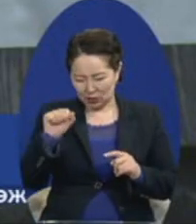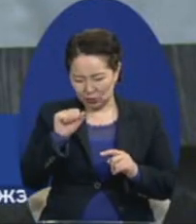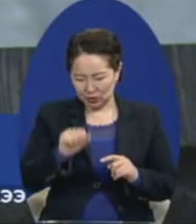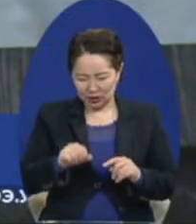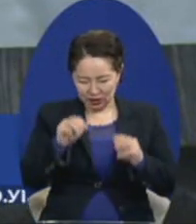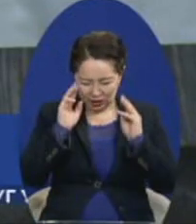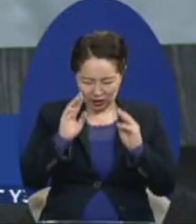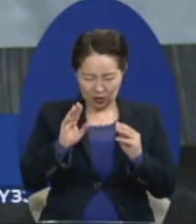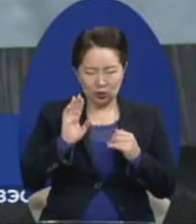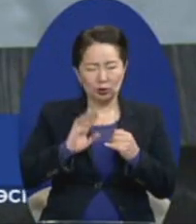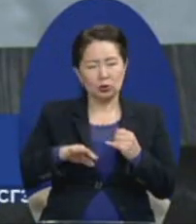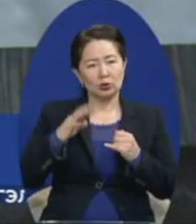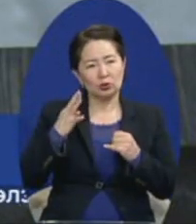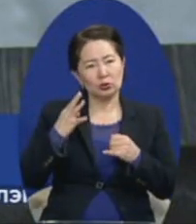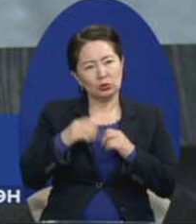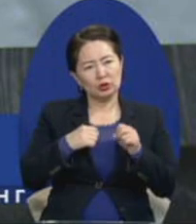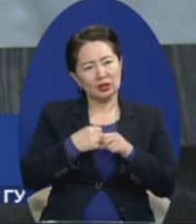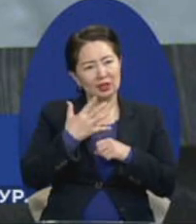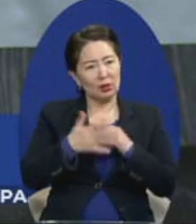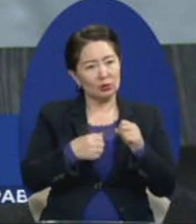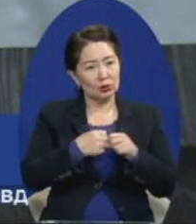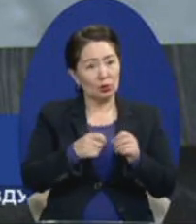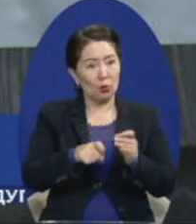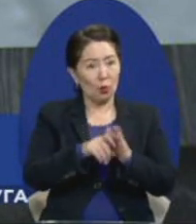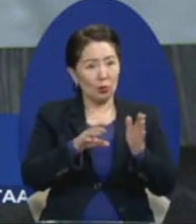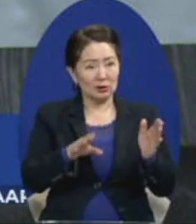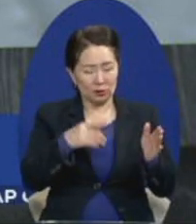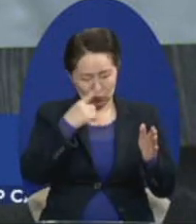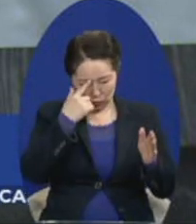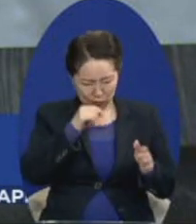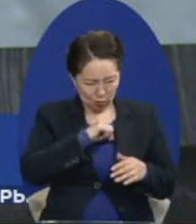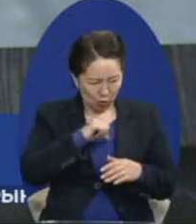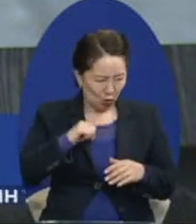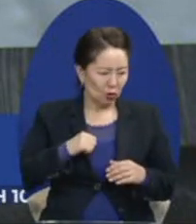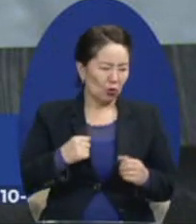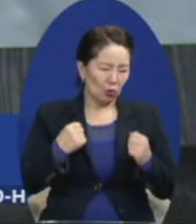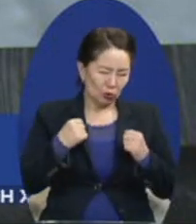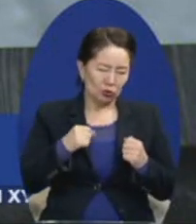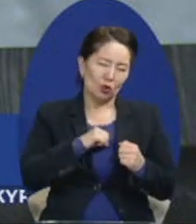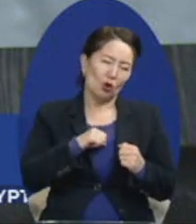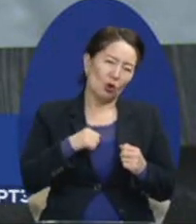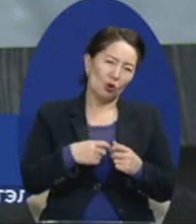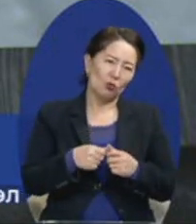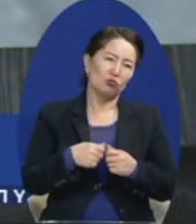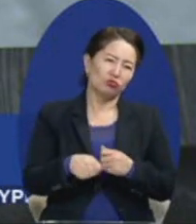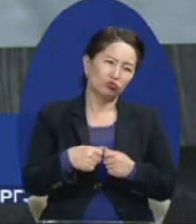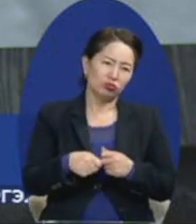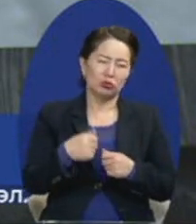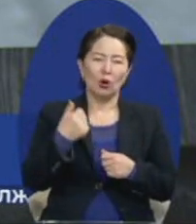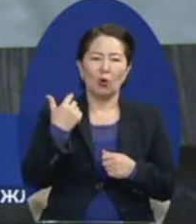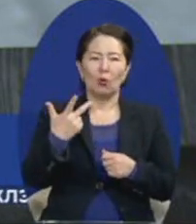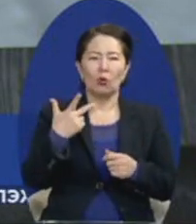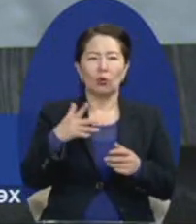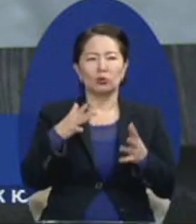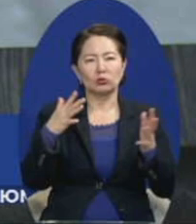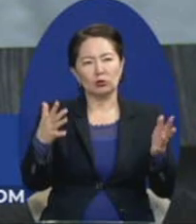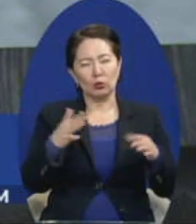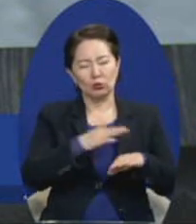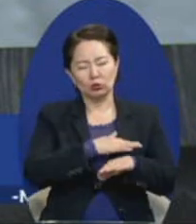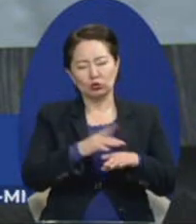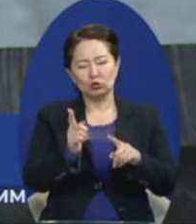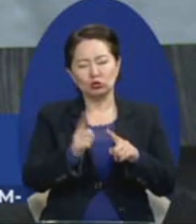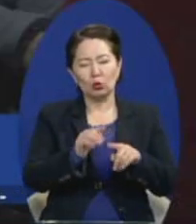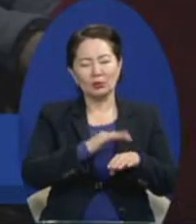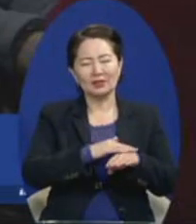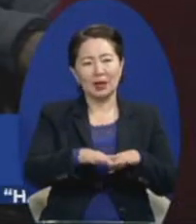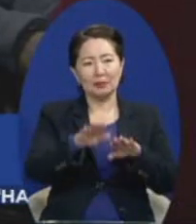Сүүлийн 4-5 жилийн дотор монголчууд өөрснөө өөрснийхөө хөрсөнөөр өөрснийхөө хөрөнгөөр гурванч томруунч том зам барьад